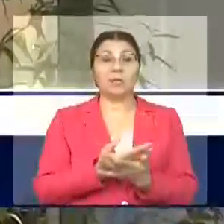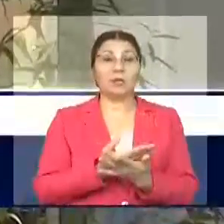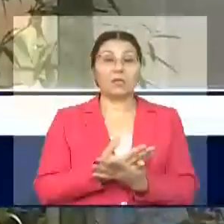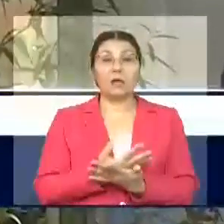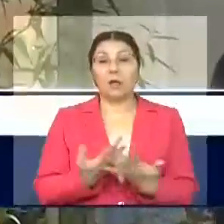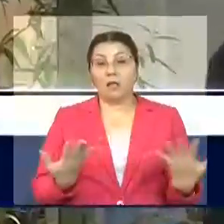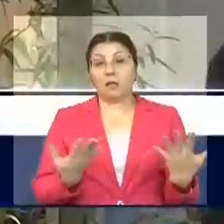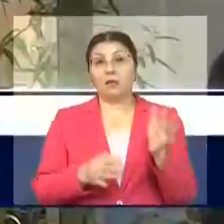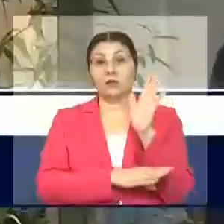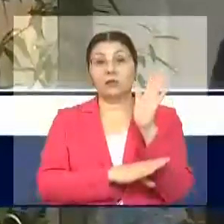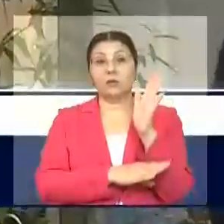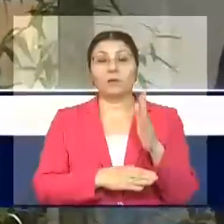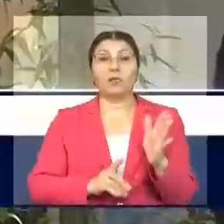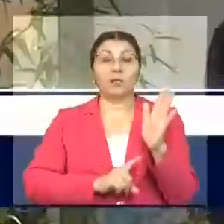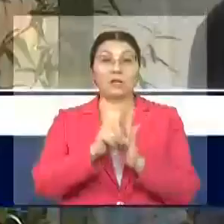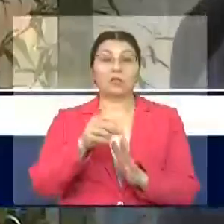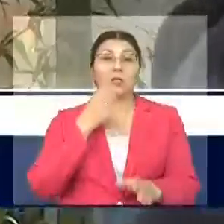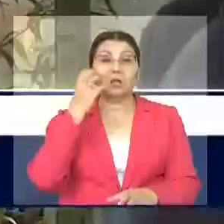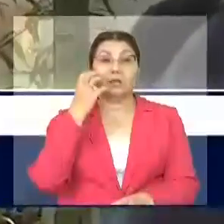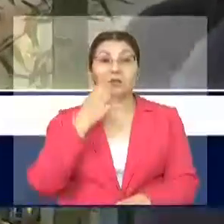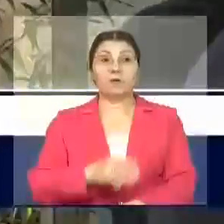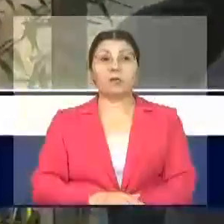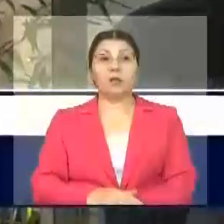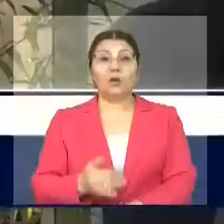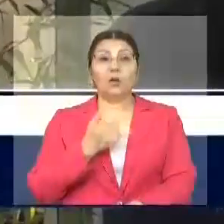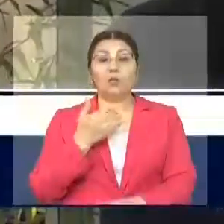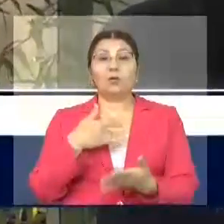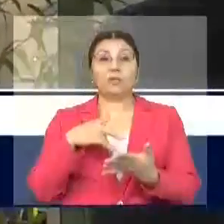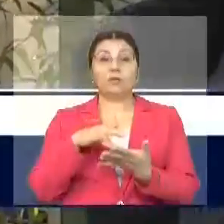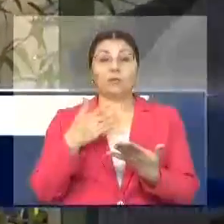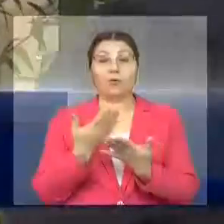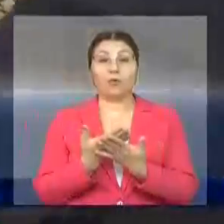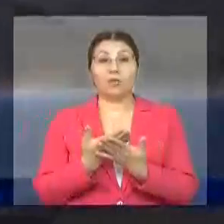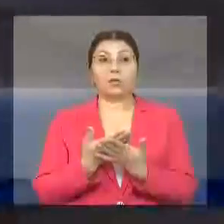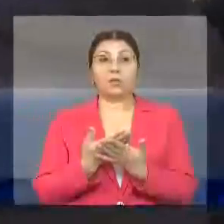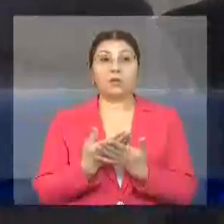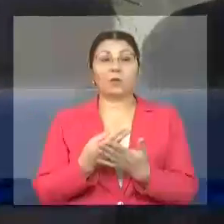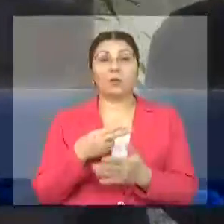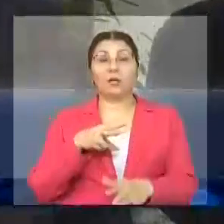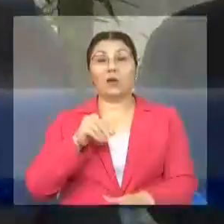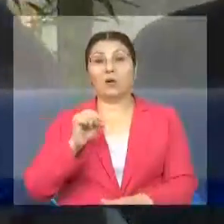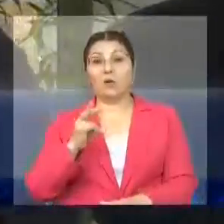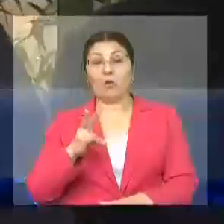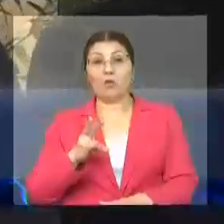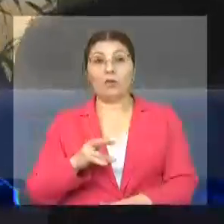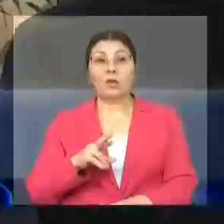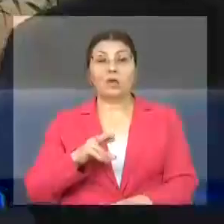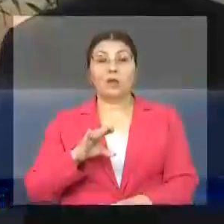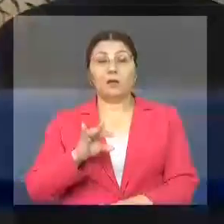яблонь лесных, которые у нас, в принципе, и в городе рассаживаются как декоративные, тополя, клен, ясень,